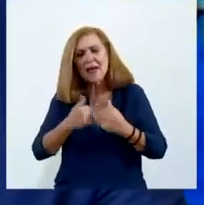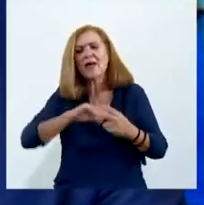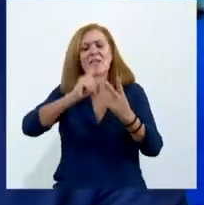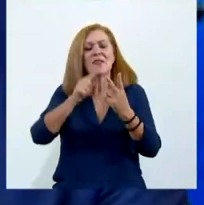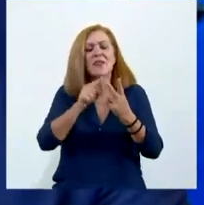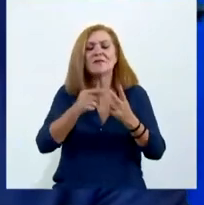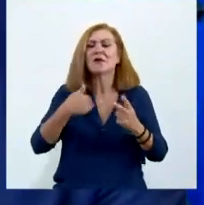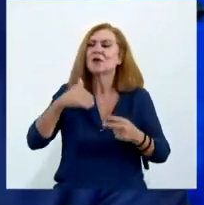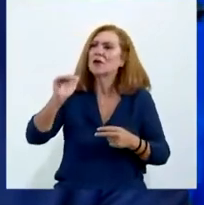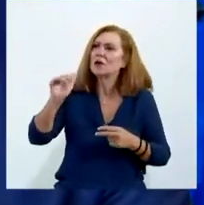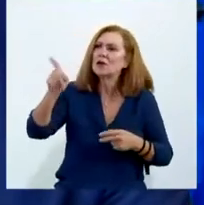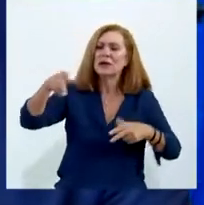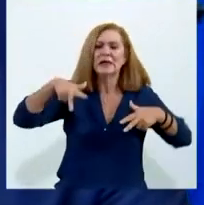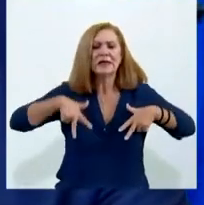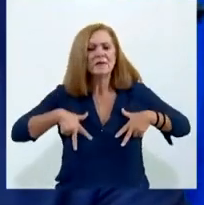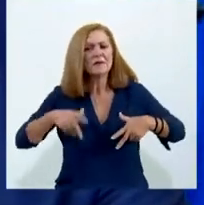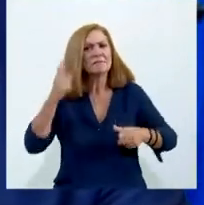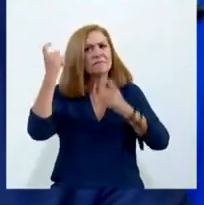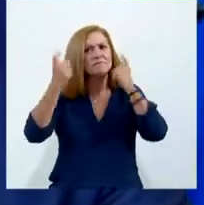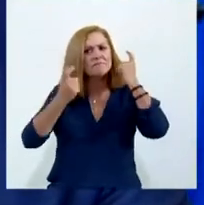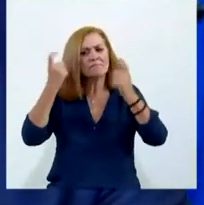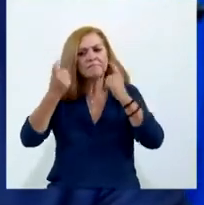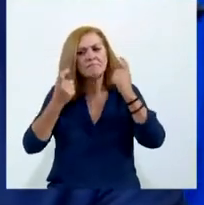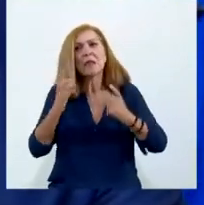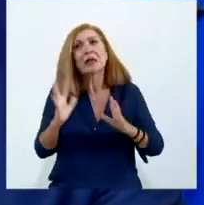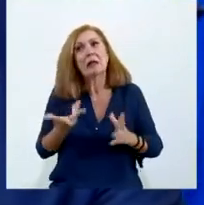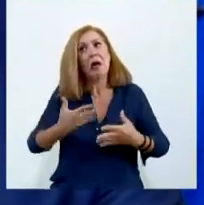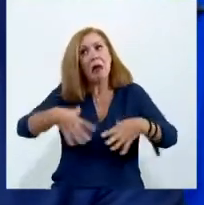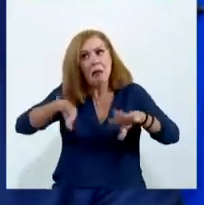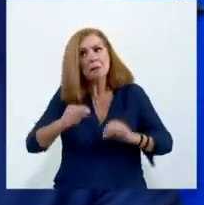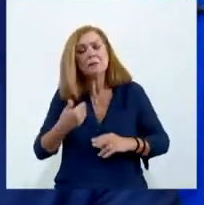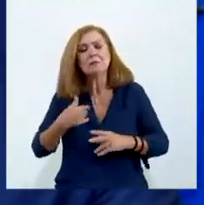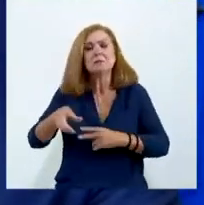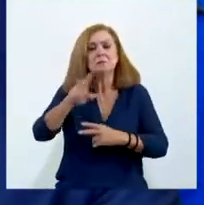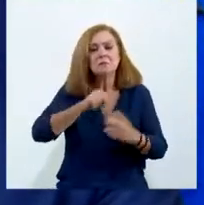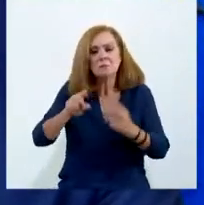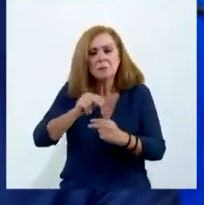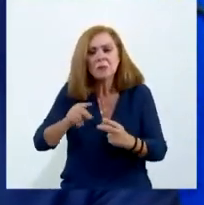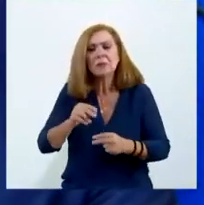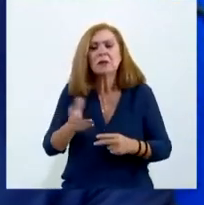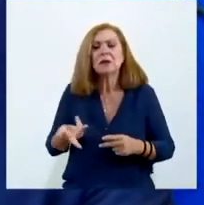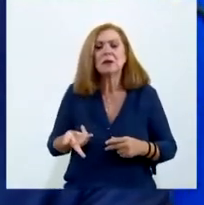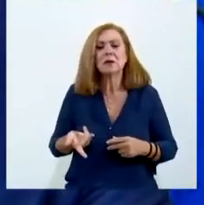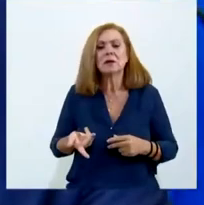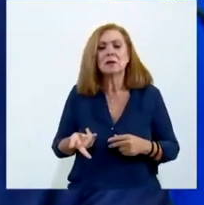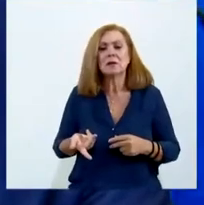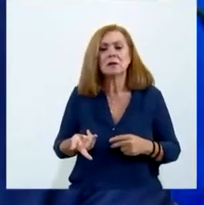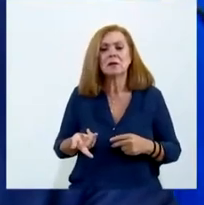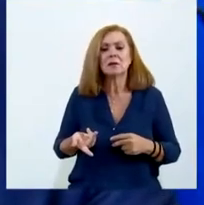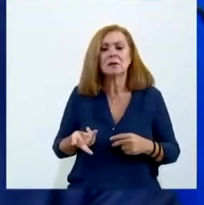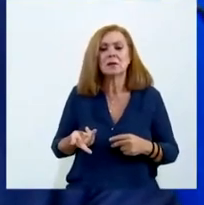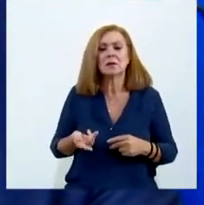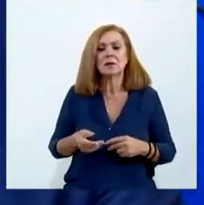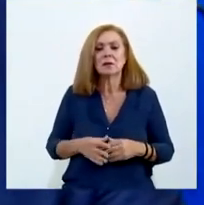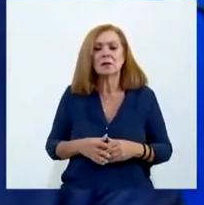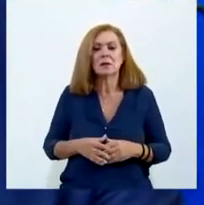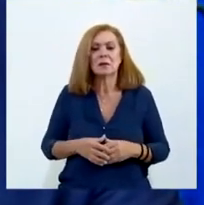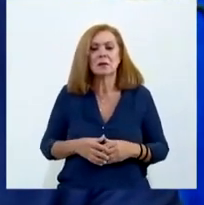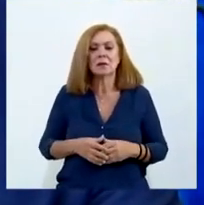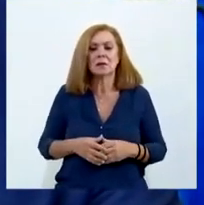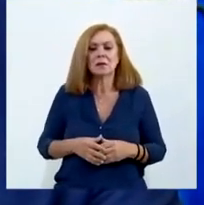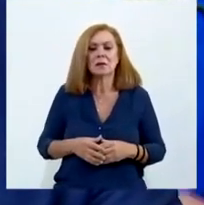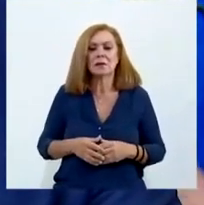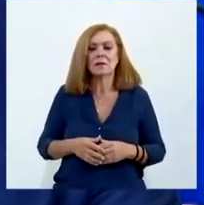κυβέρνηση σκέφτεται ή έχει ανοίξει τέτοια συζήτηση, ίσως και μετά από ειδικούς, για μετεγκατάσταση